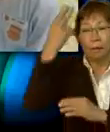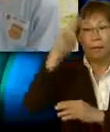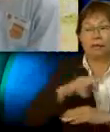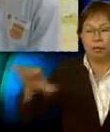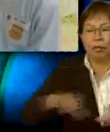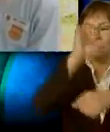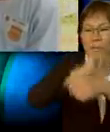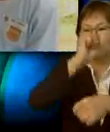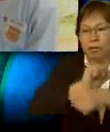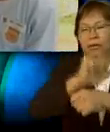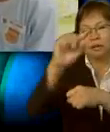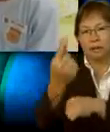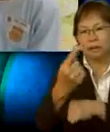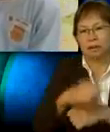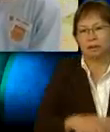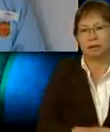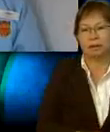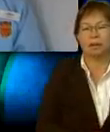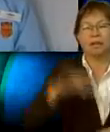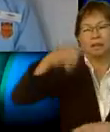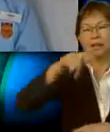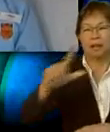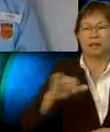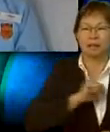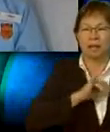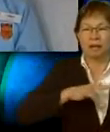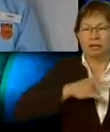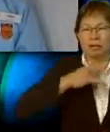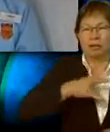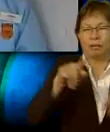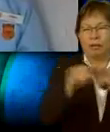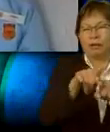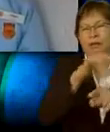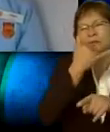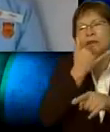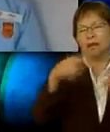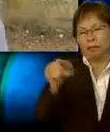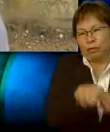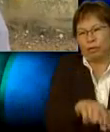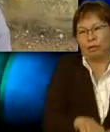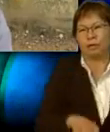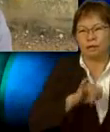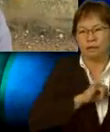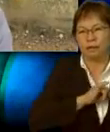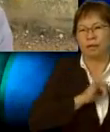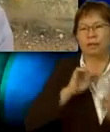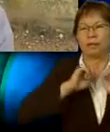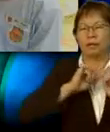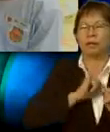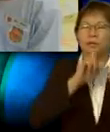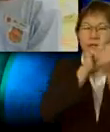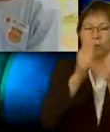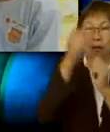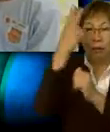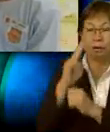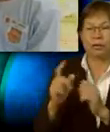tu hanya jalankan tugasnya saja. Yalah, saya rasa macam bersalah pula. Saya nak pergi jumpa